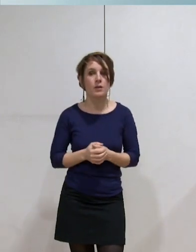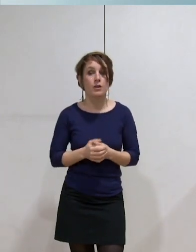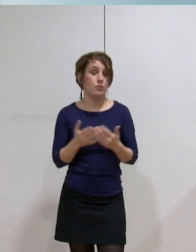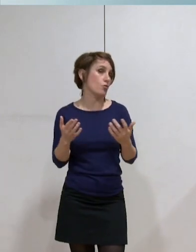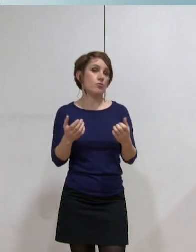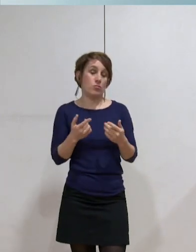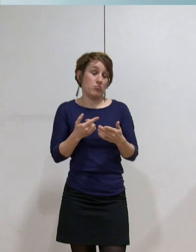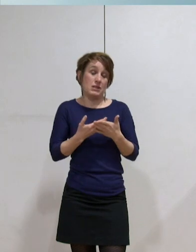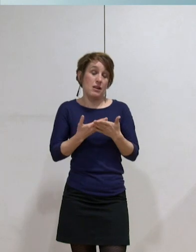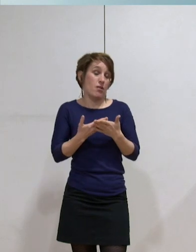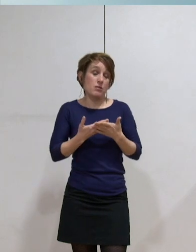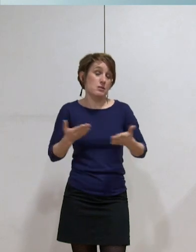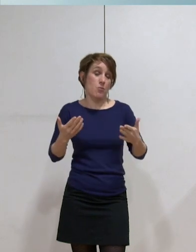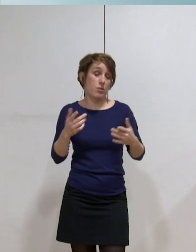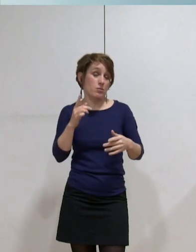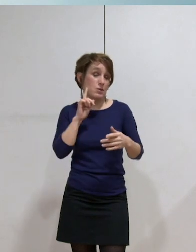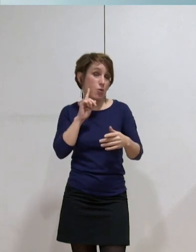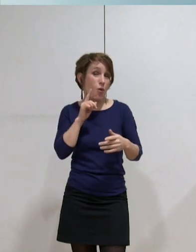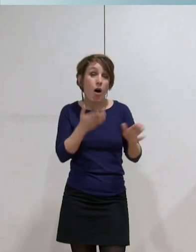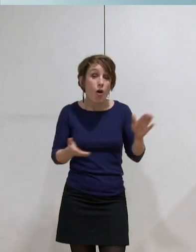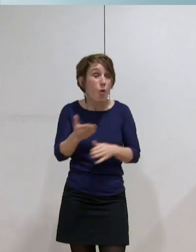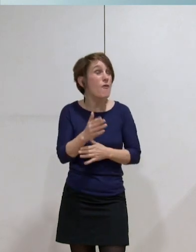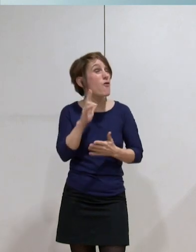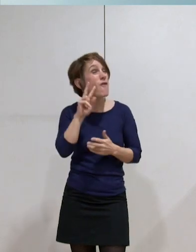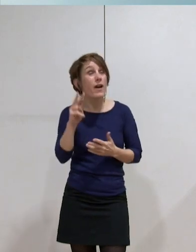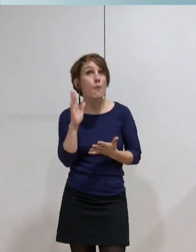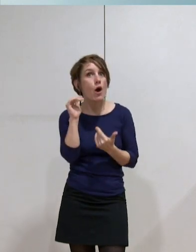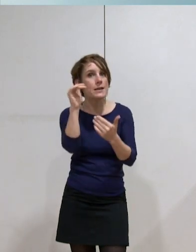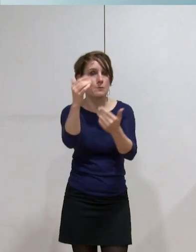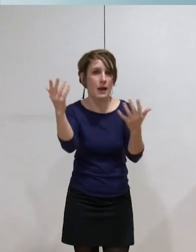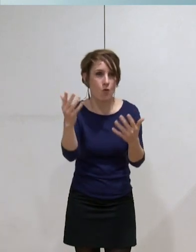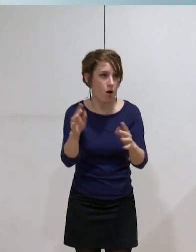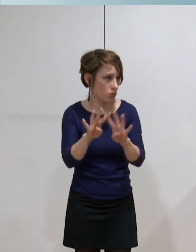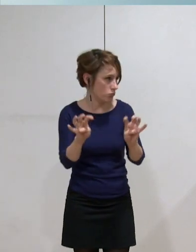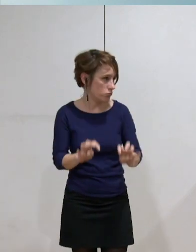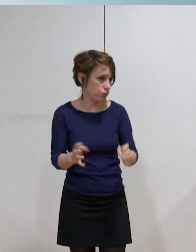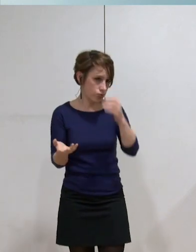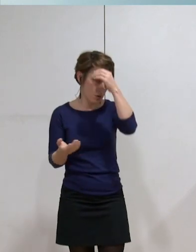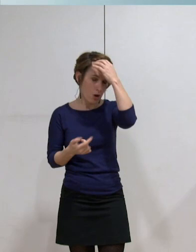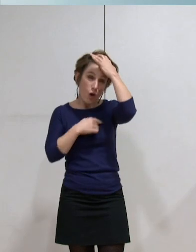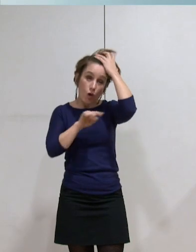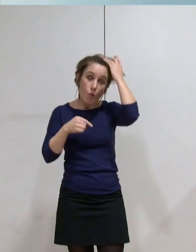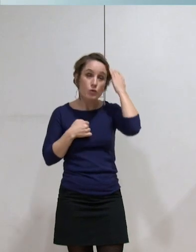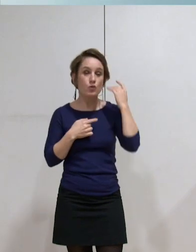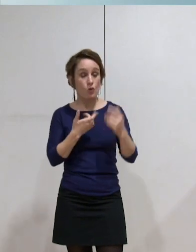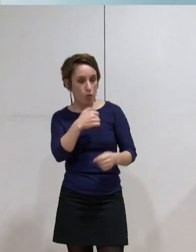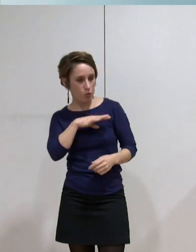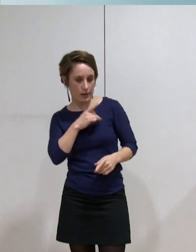simplement parce qu'il faudrait savoir ce que vous attendez réellement d'eux c'est notre responsabilité de dire ce que nous voulons sur ces secteurs et